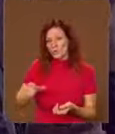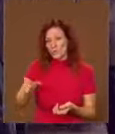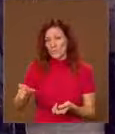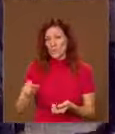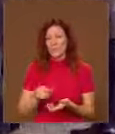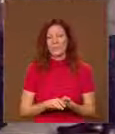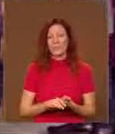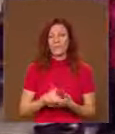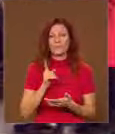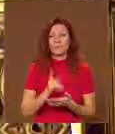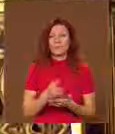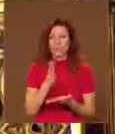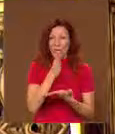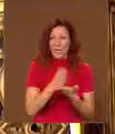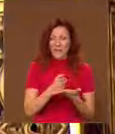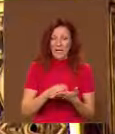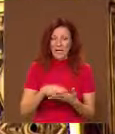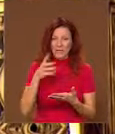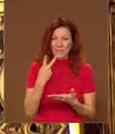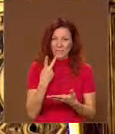разделени на две групи от двете страни.